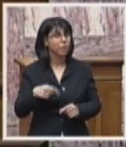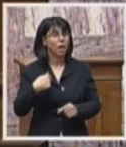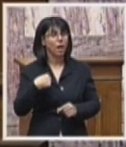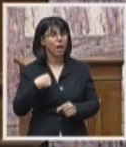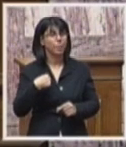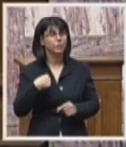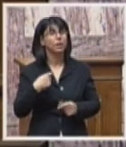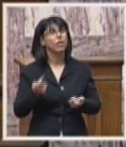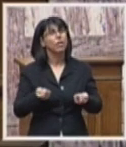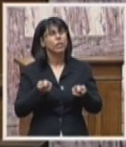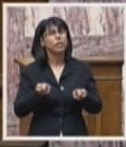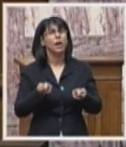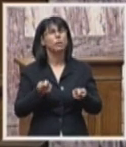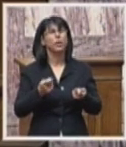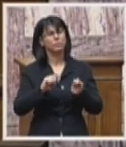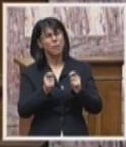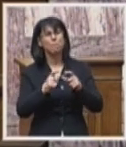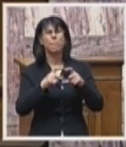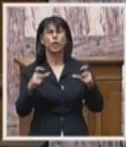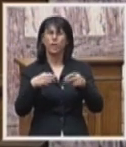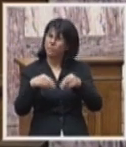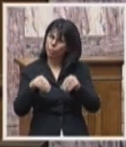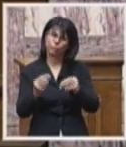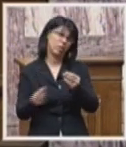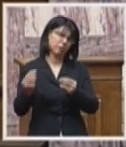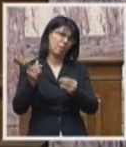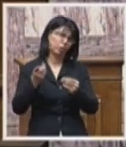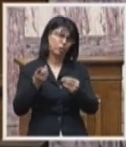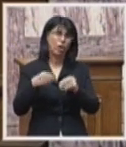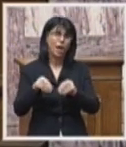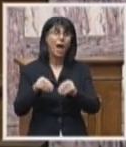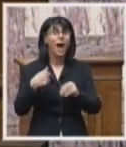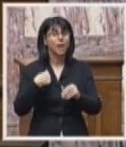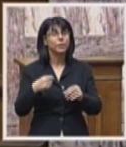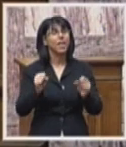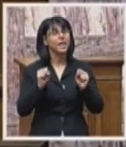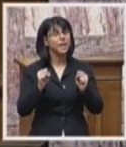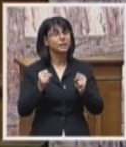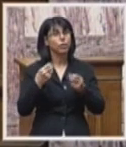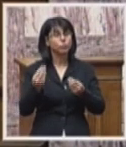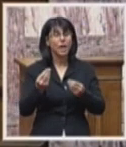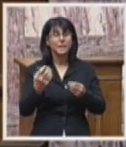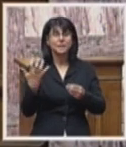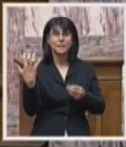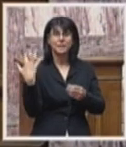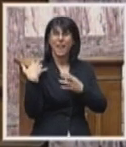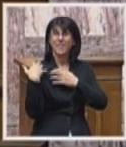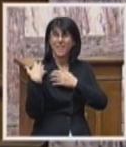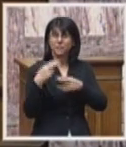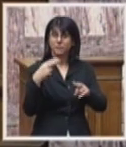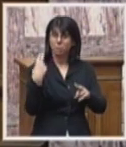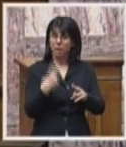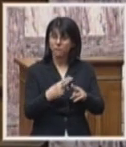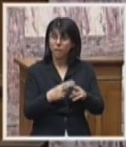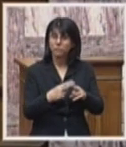κάνουμε τις όποιες μετοχοποιήσεις, αποκρατικοποιήσεις, θα εγγυηθούμε ότι αυτά που είναι στρατηγικής σημασίας για τη χώρα μας θα